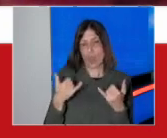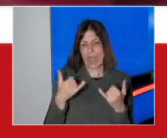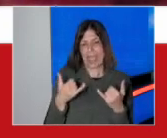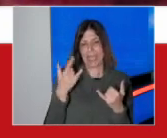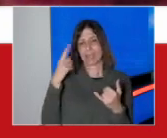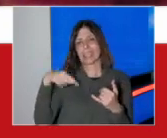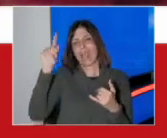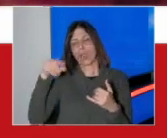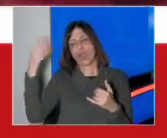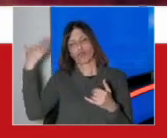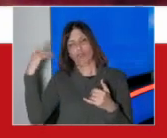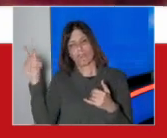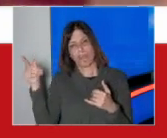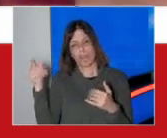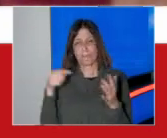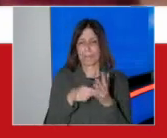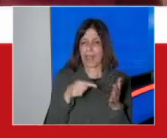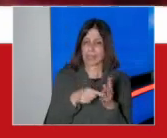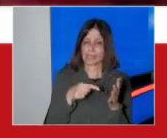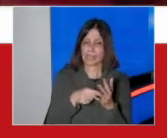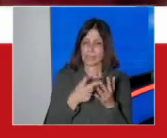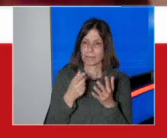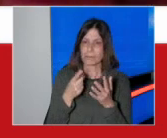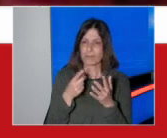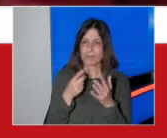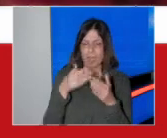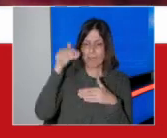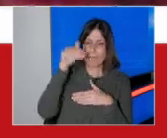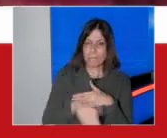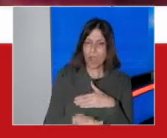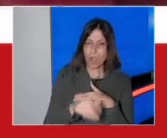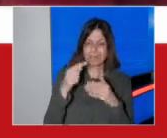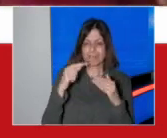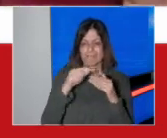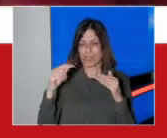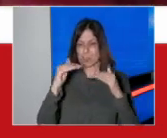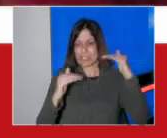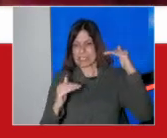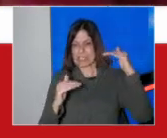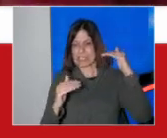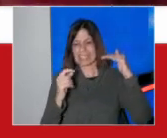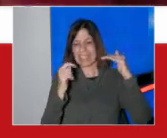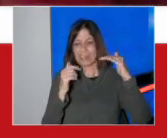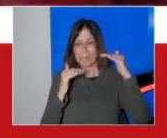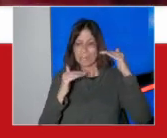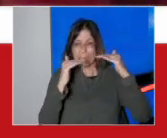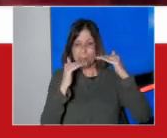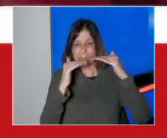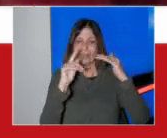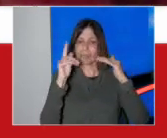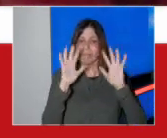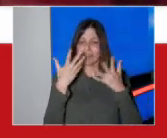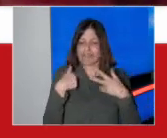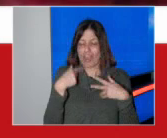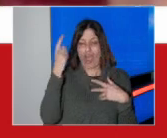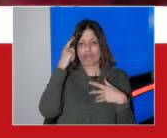מאשר בינואר שעבר, ולכן בעצם הבור של הגרעון הוא קיצונית קטן יותר מאשר